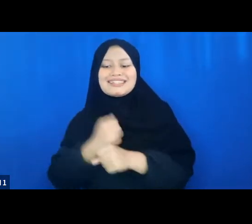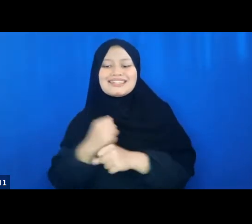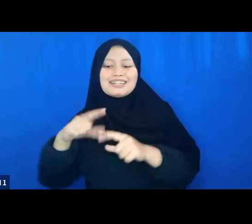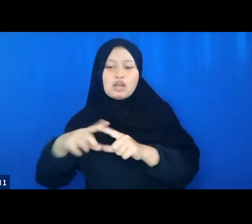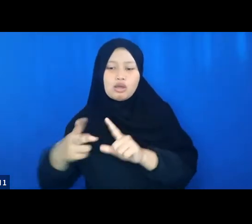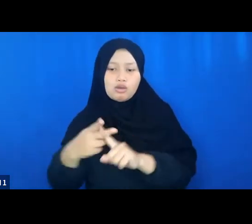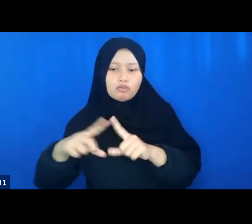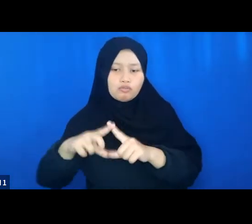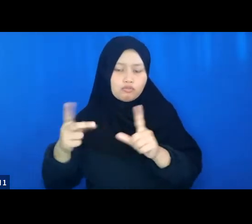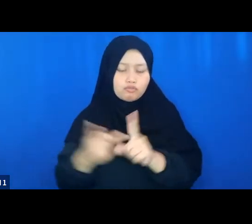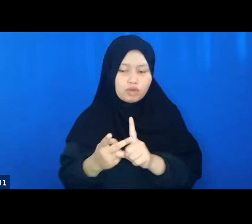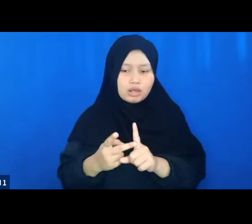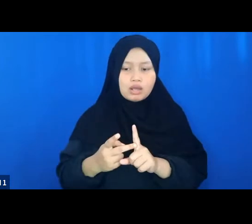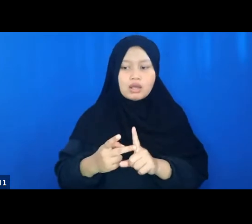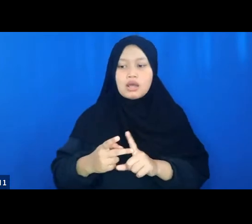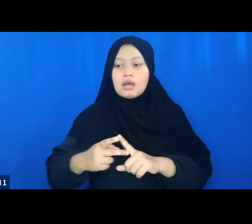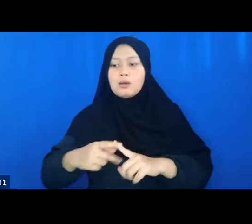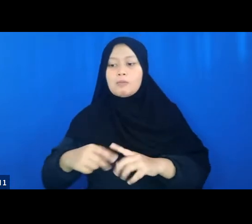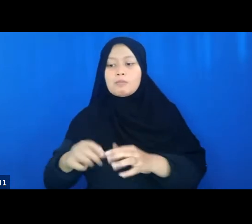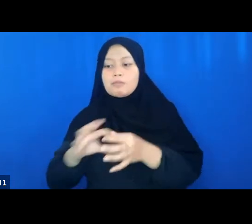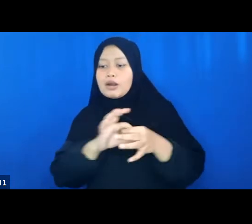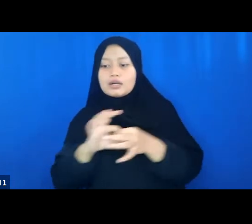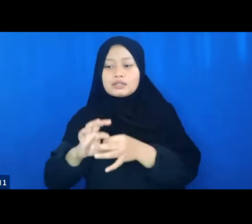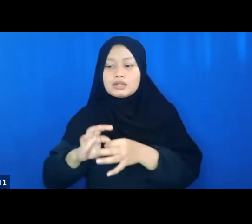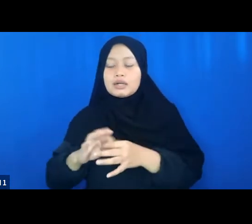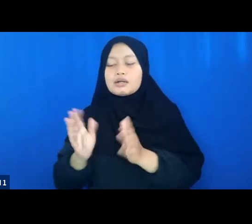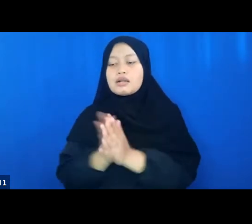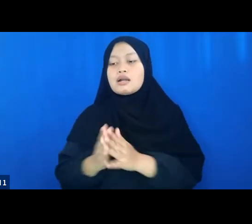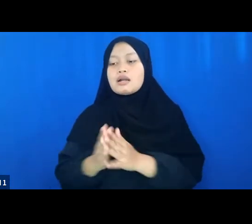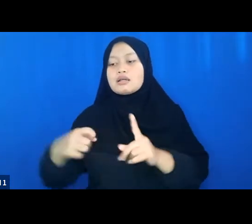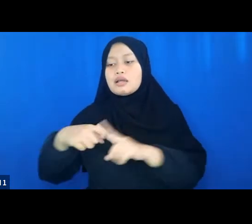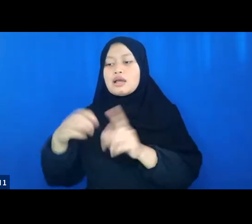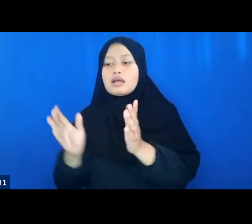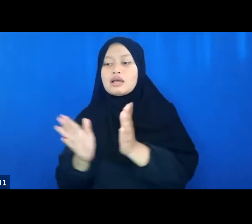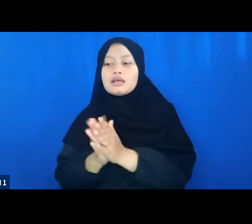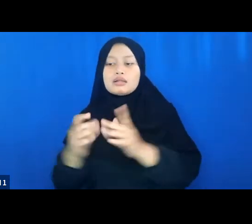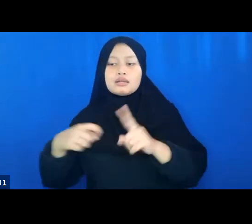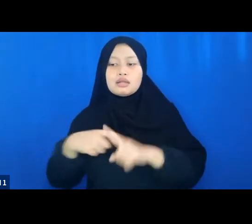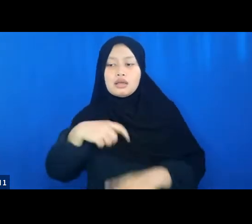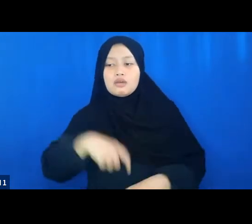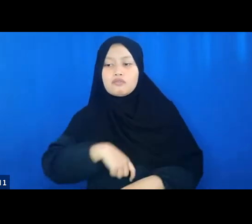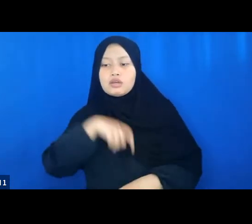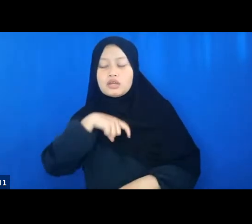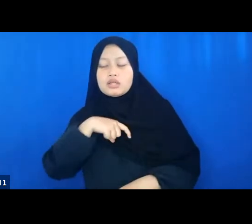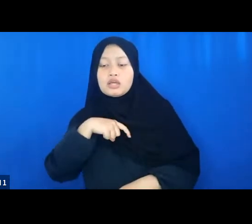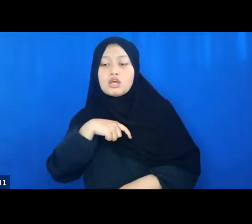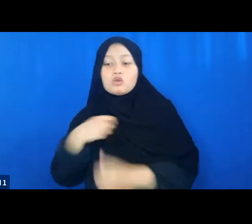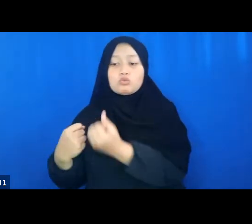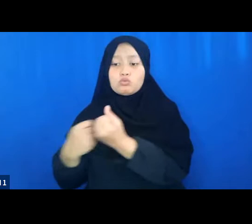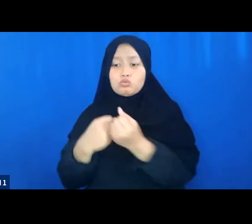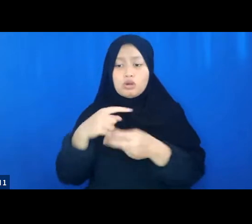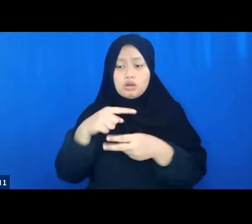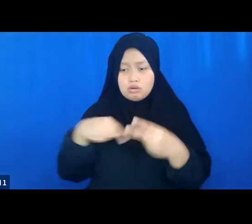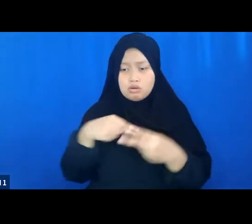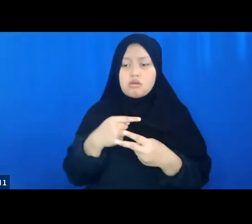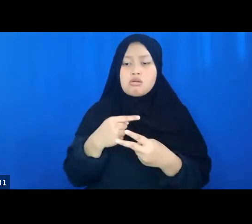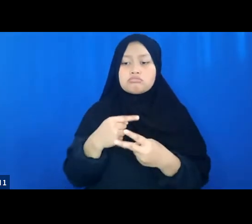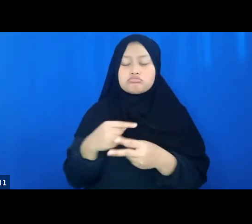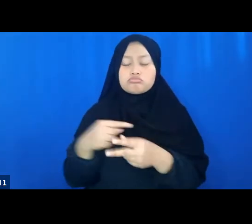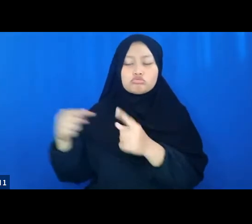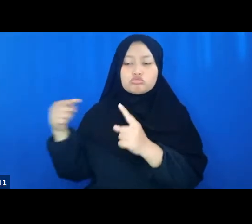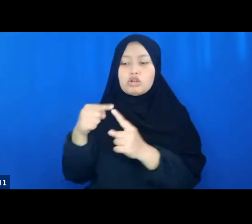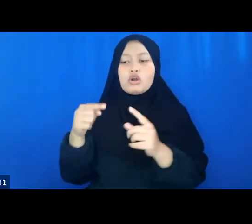serta ke apokat atas dukungannya yang diberi a&a sehingga webinar ini dapat terlaksana